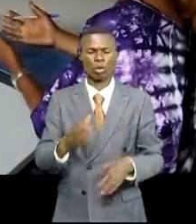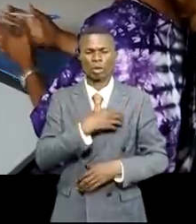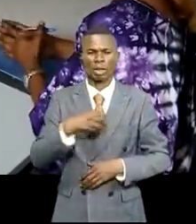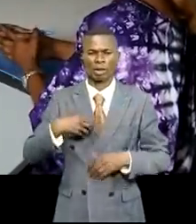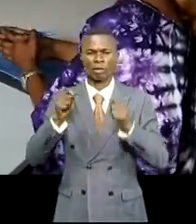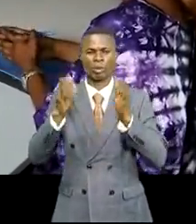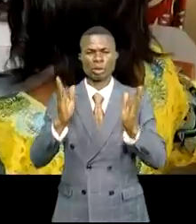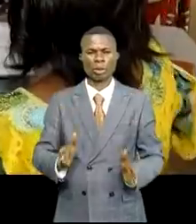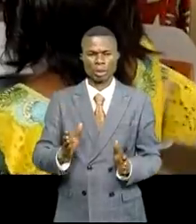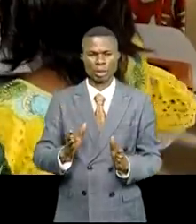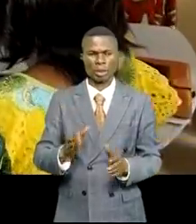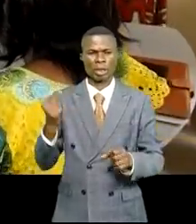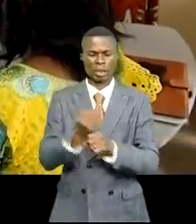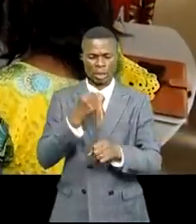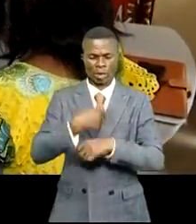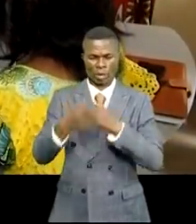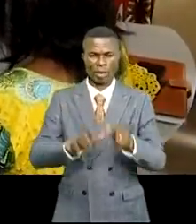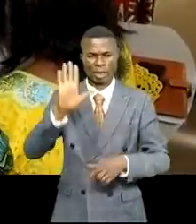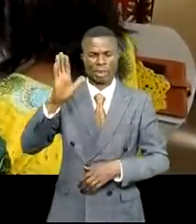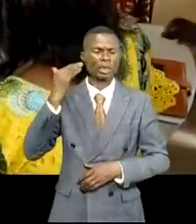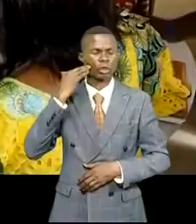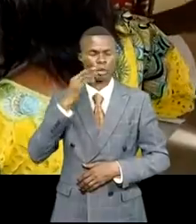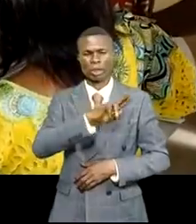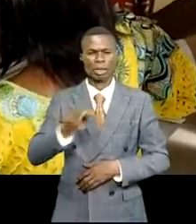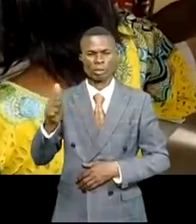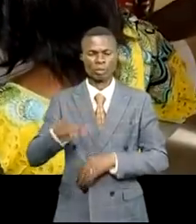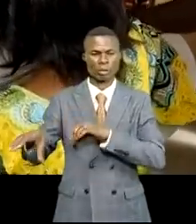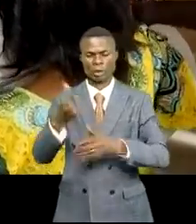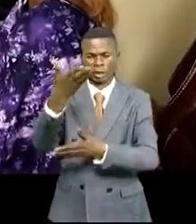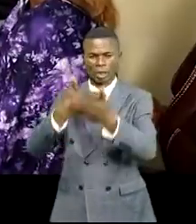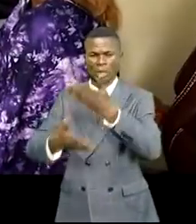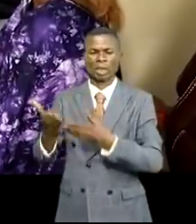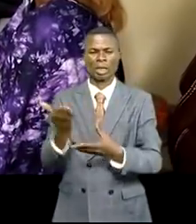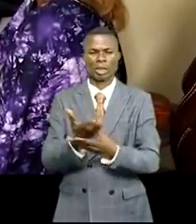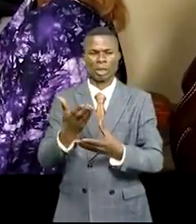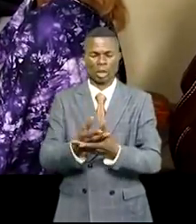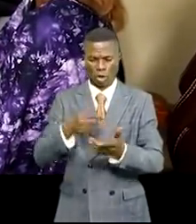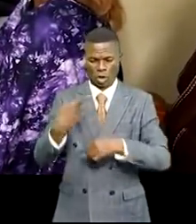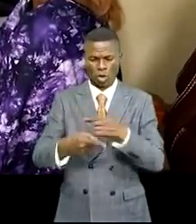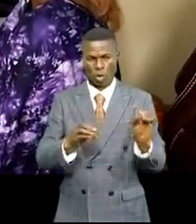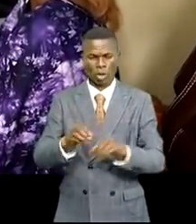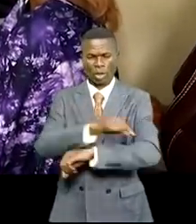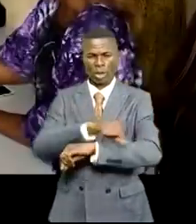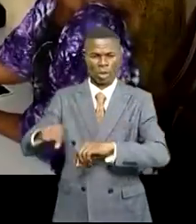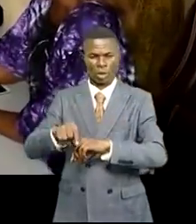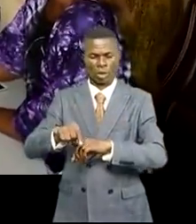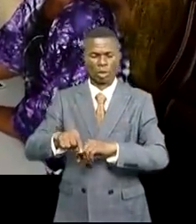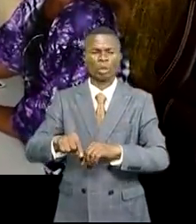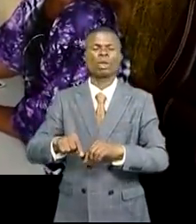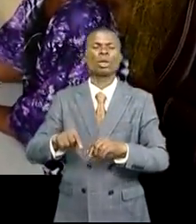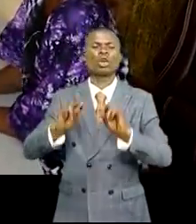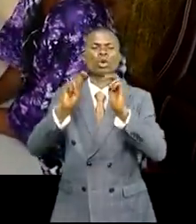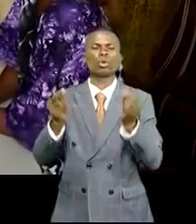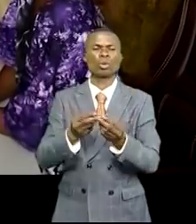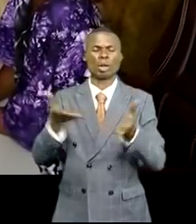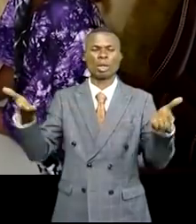pris officiellement ses fonctions ce 5 juin 2021. La cérémonie des remises reprises s'est déroulée au siège même de cette structure en